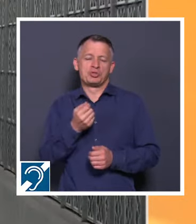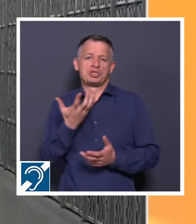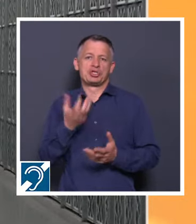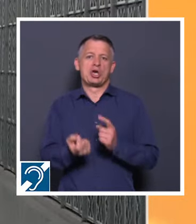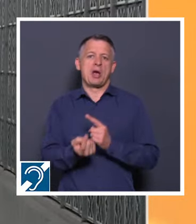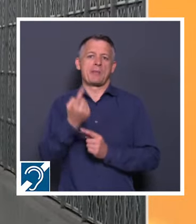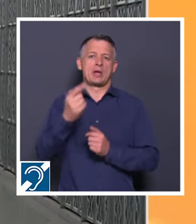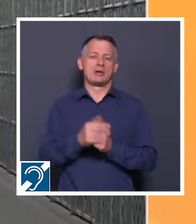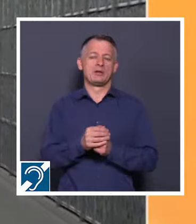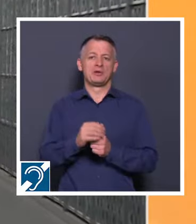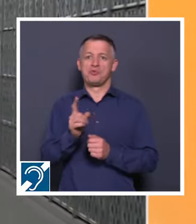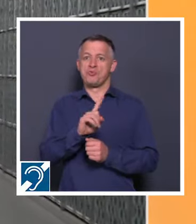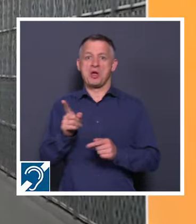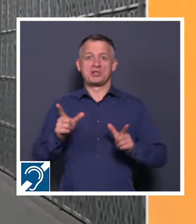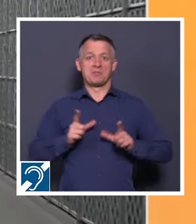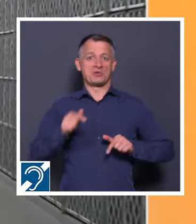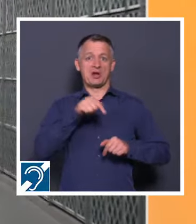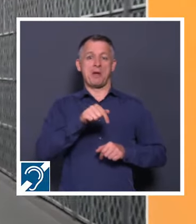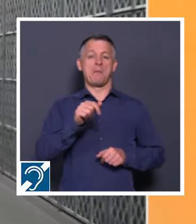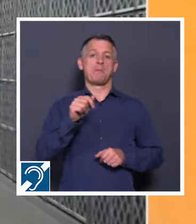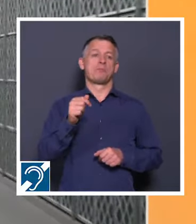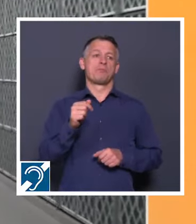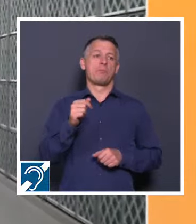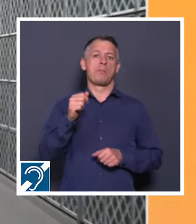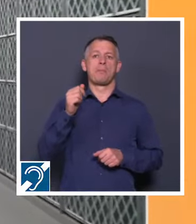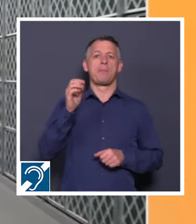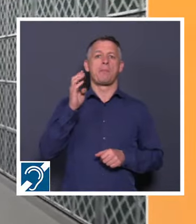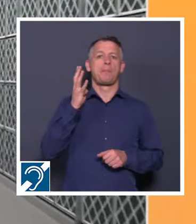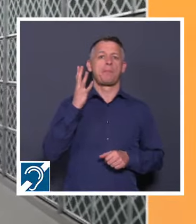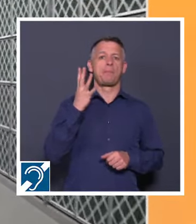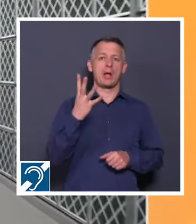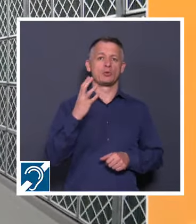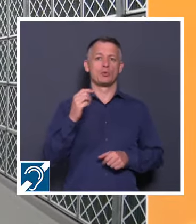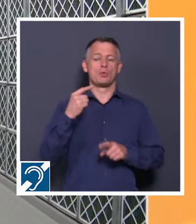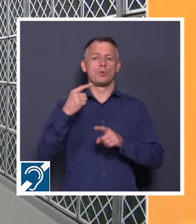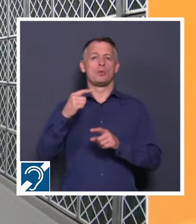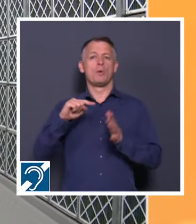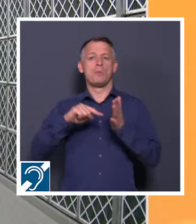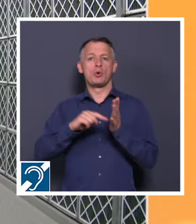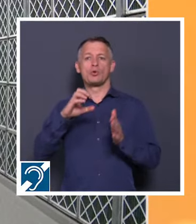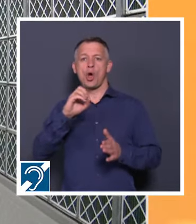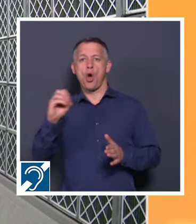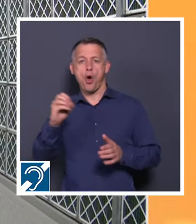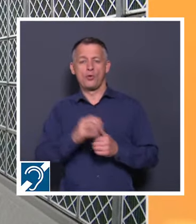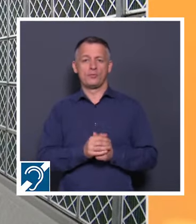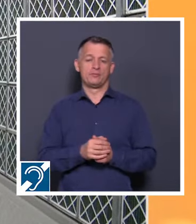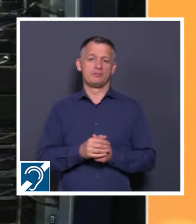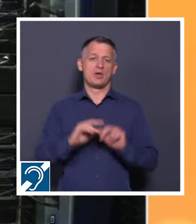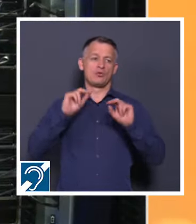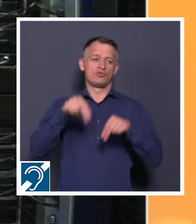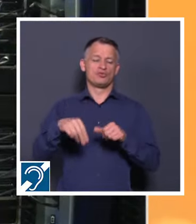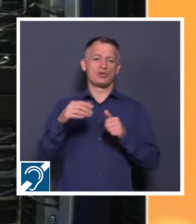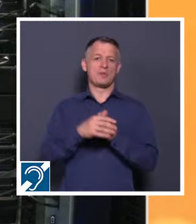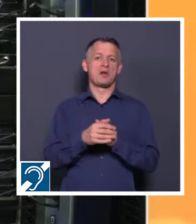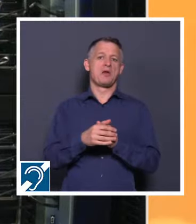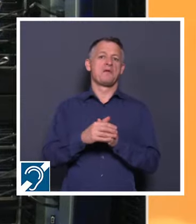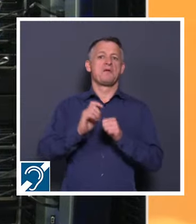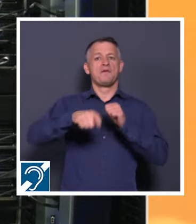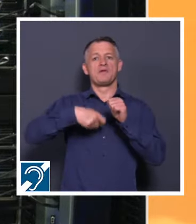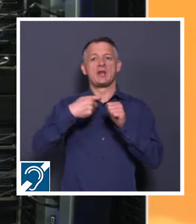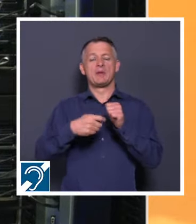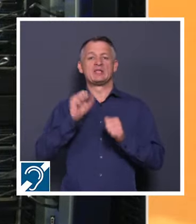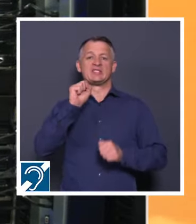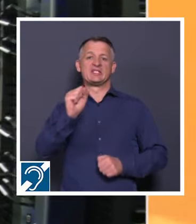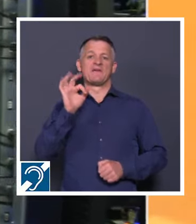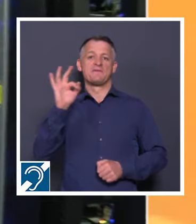4.0 să facă ceea ce face. Ne îndreptăm ușor-ușor către niște scenarii de filme SF pe care le-am văzut. Primul la care